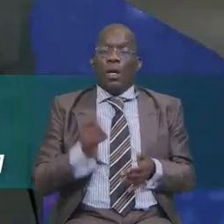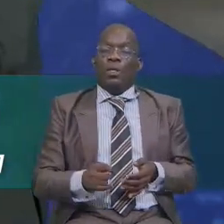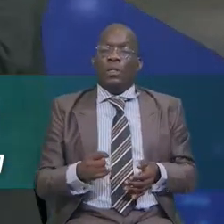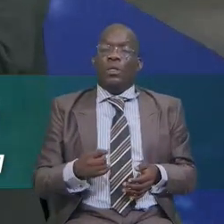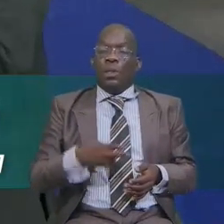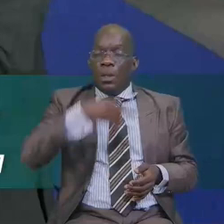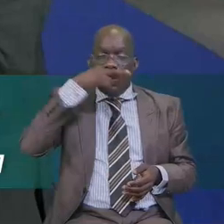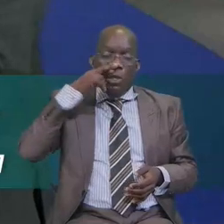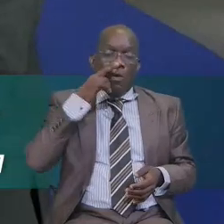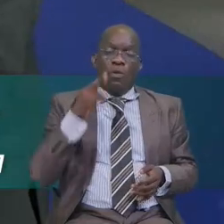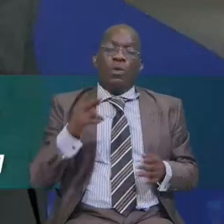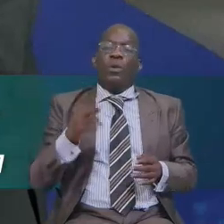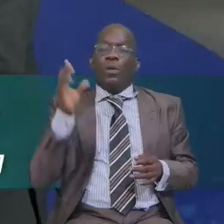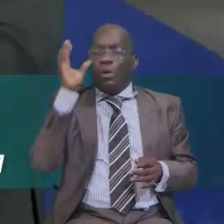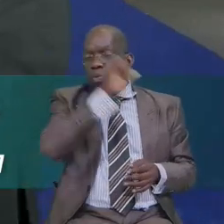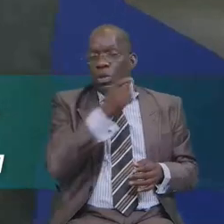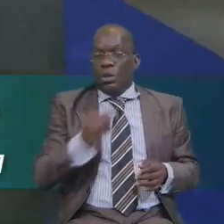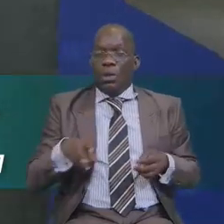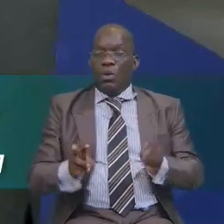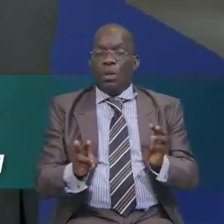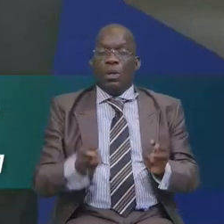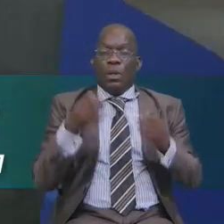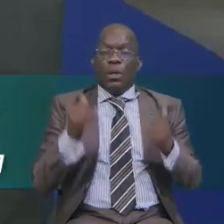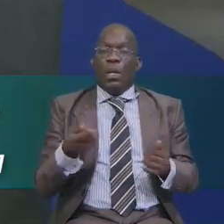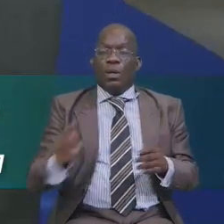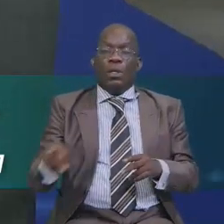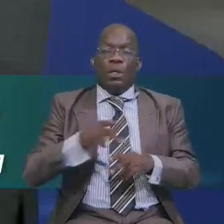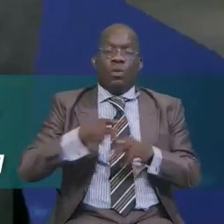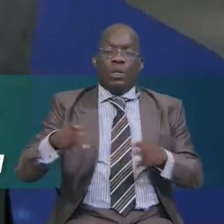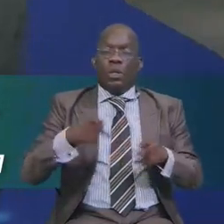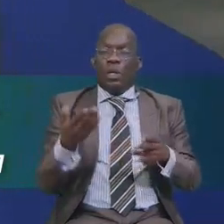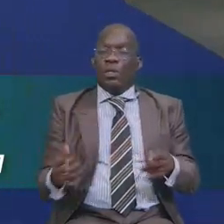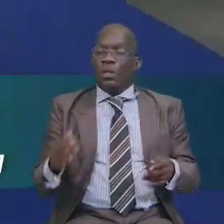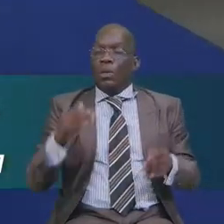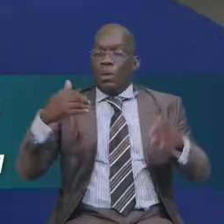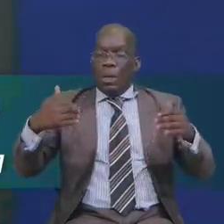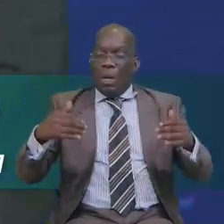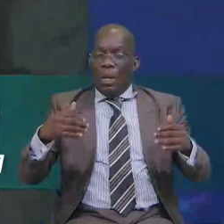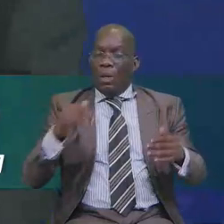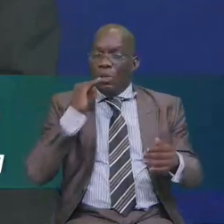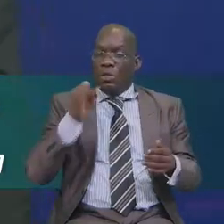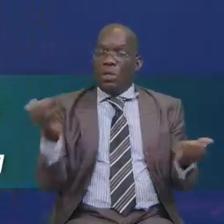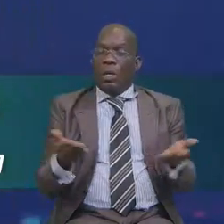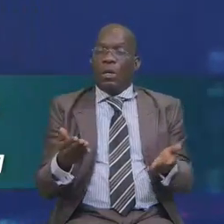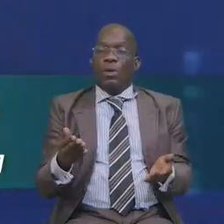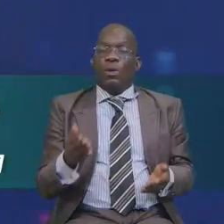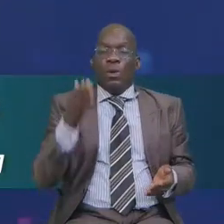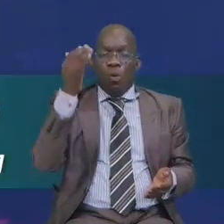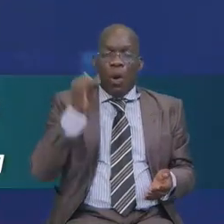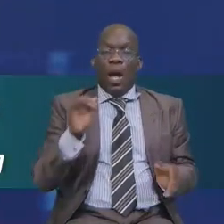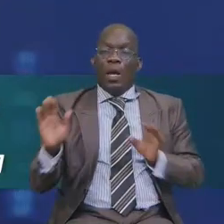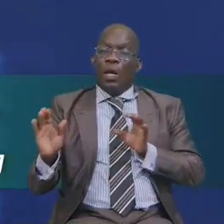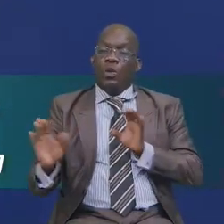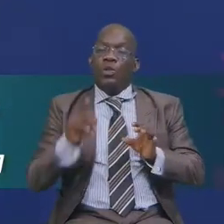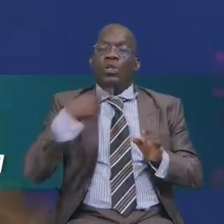la chose pratique a exposé, pourquoi est-ce que vous vous plaignez que vous voulez faire retomber le sang de cet homme